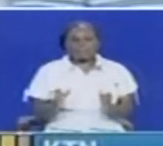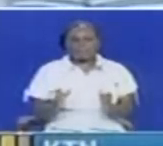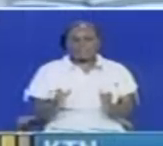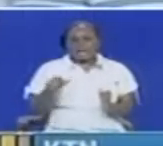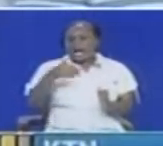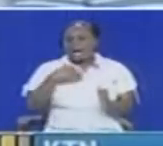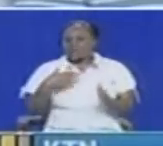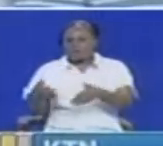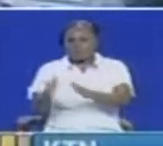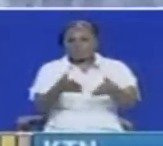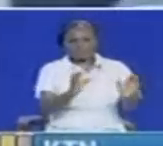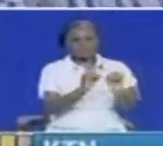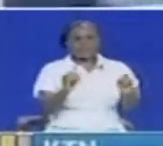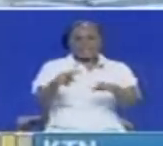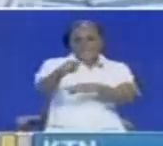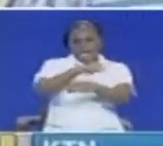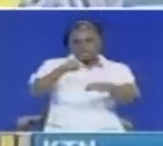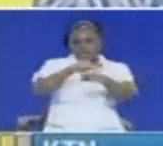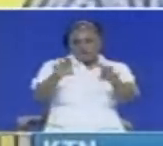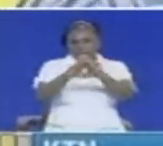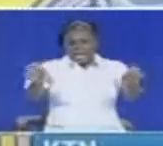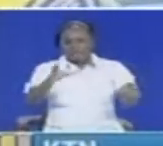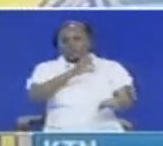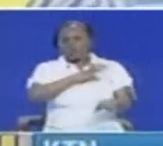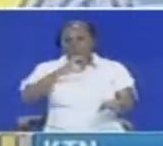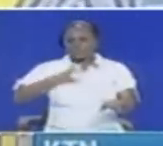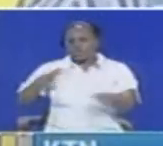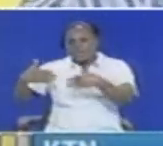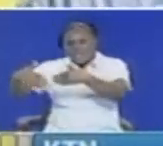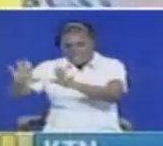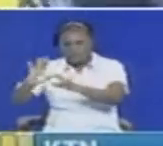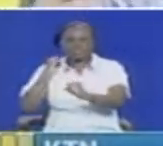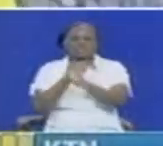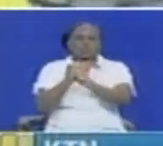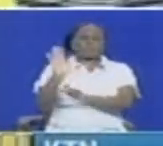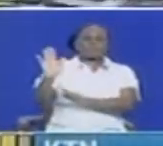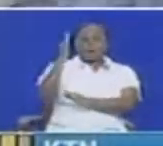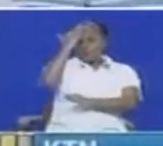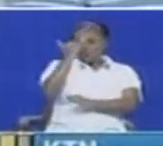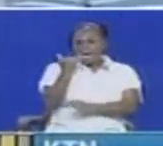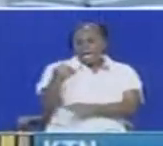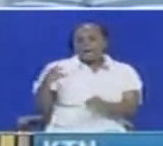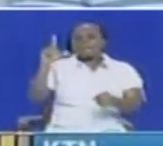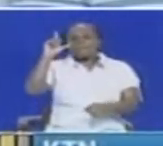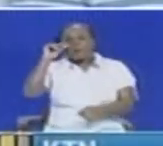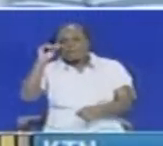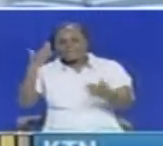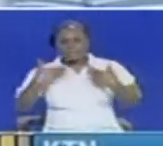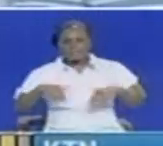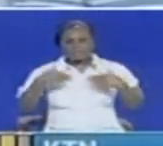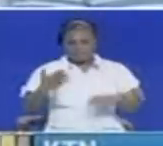nafasi National Land Commission ifanye kazi yake, kwa sababu sisi watu wa Mombasa